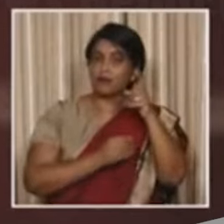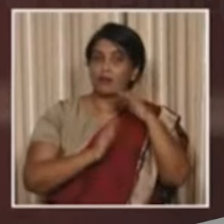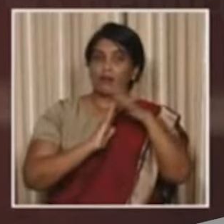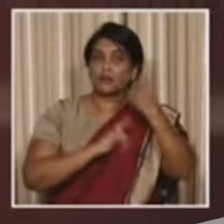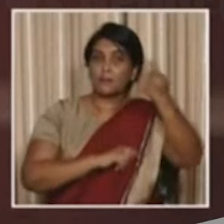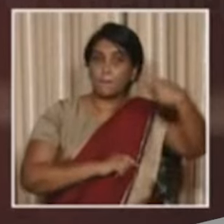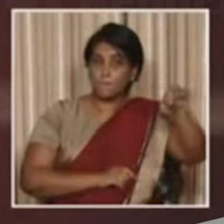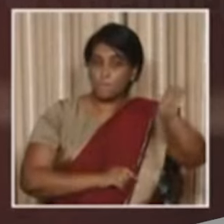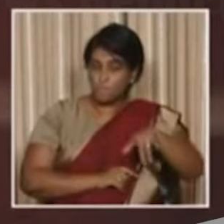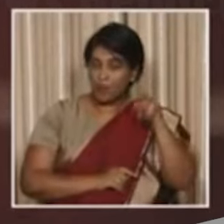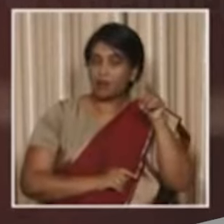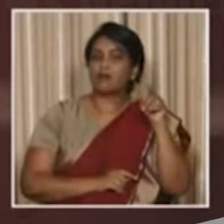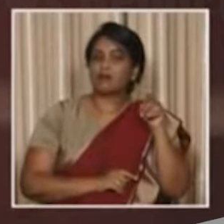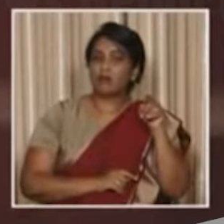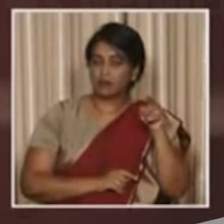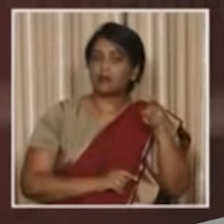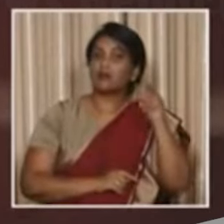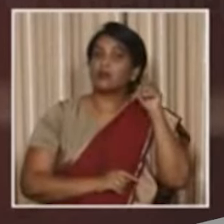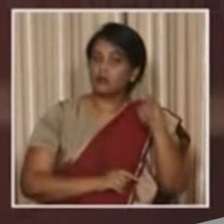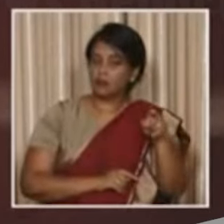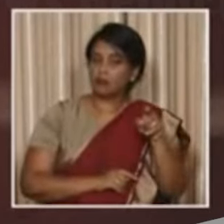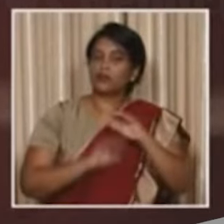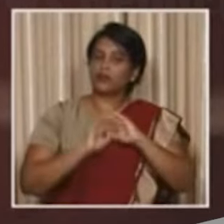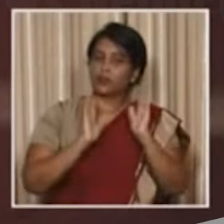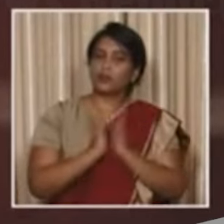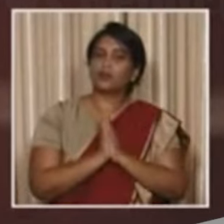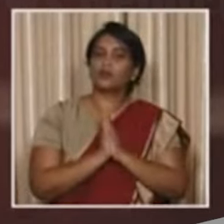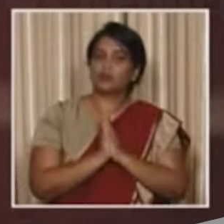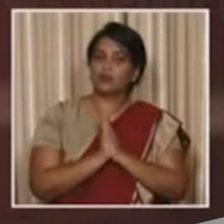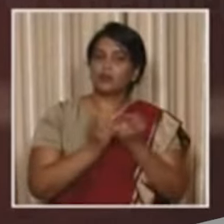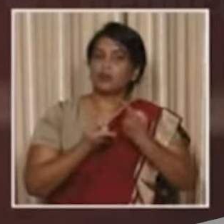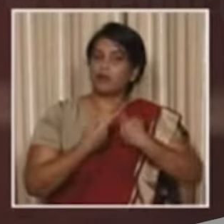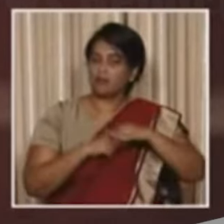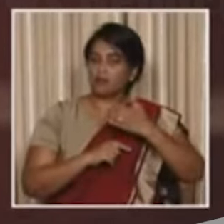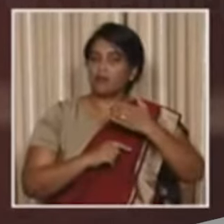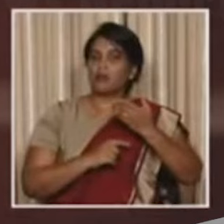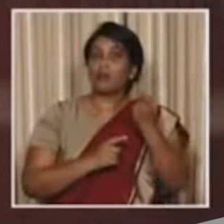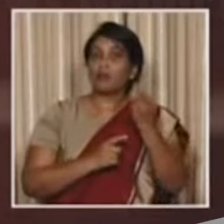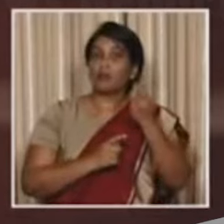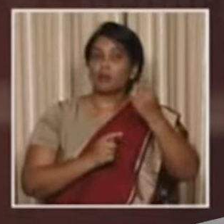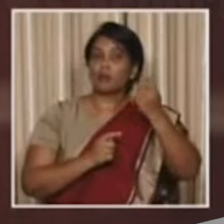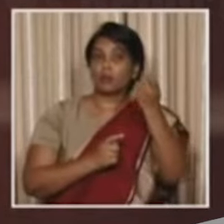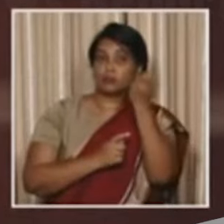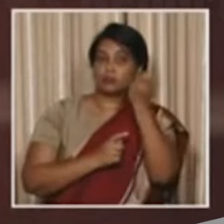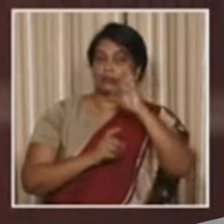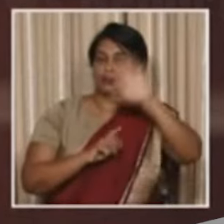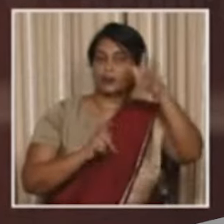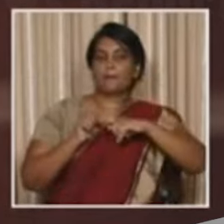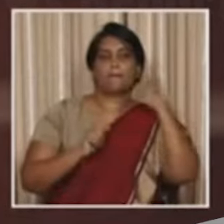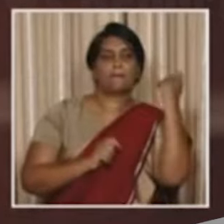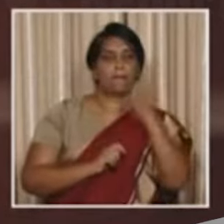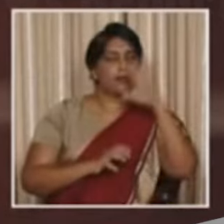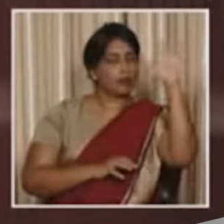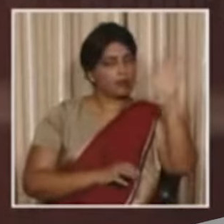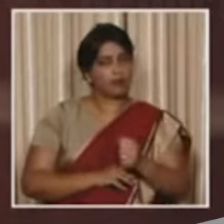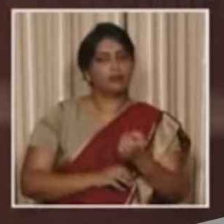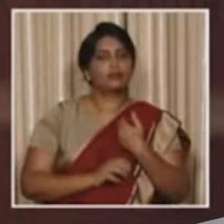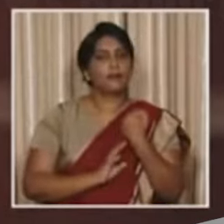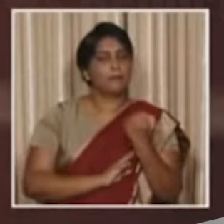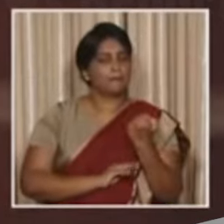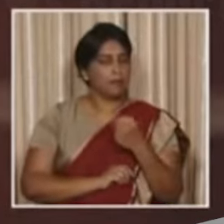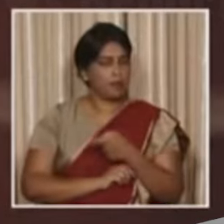මිලයට අරන් තියෙනවා නම් ඒ දීපල පවා නැවත ඒව මුදල් ගෙවන්නේ වටිනාකම ගෙවන්න ඒව ගෙන්ව ගැනීම සඳහා